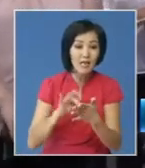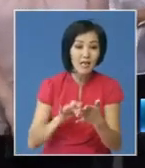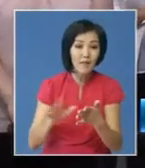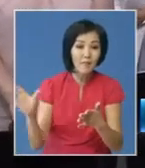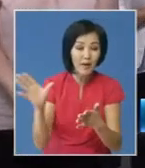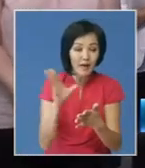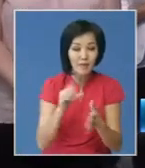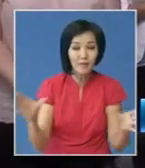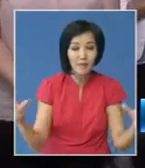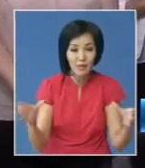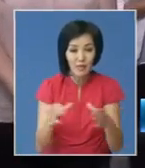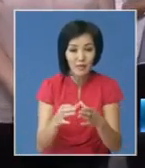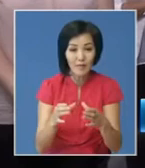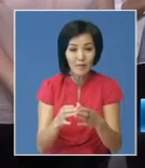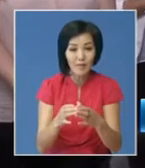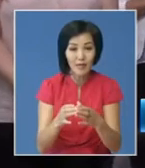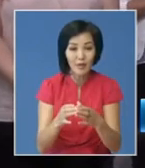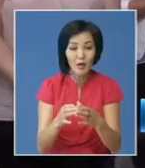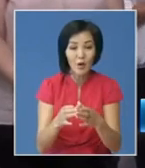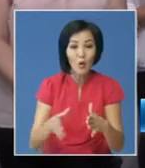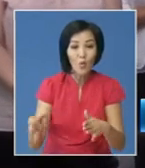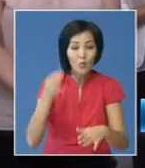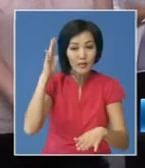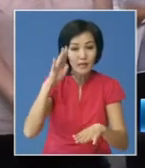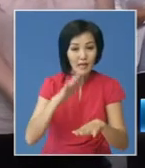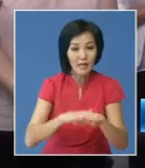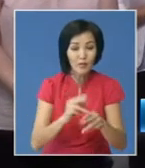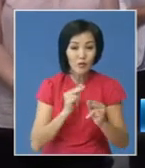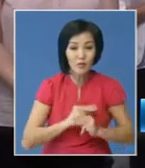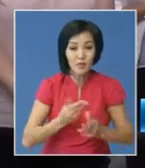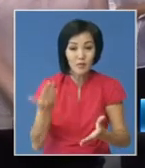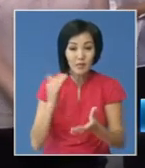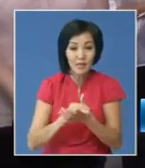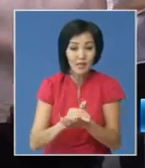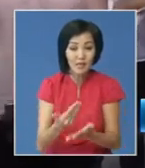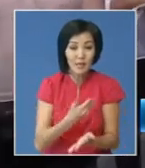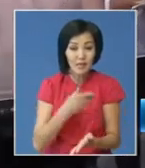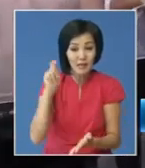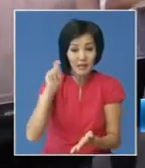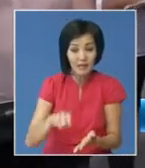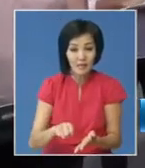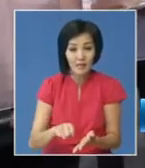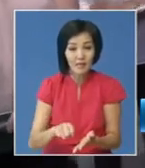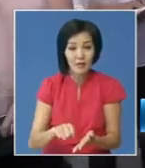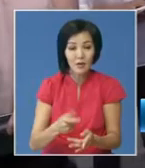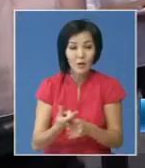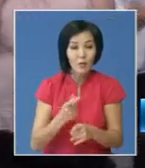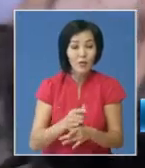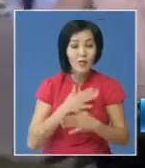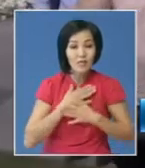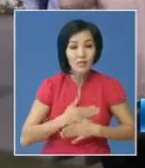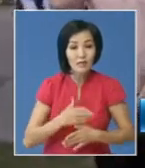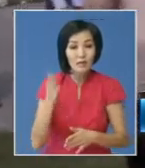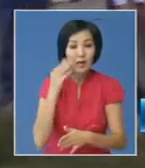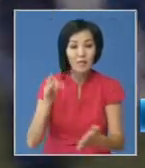келіп осы қаладағы істеліп жатқан, Амандық Абасұлы атқарып жатқан жұмысты бір көрейік. Ризамыз. Уже Алматы қаласынан